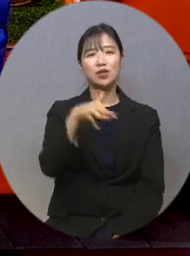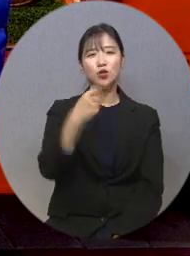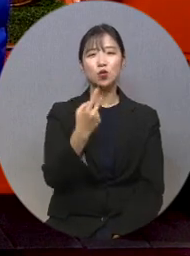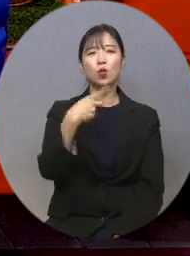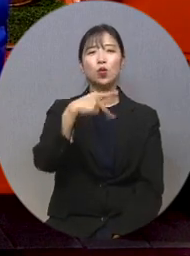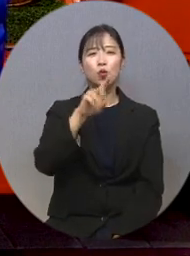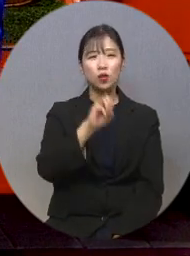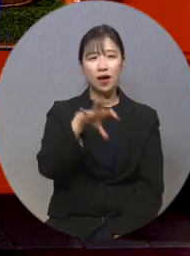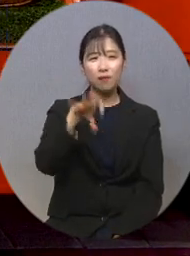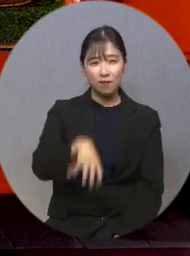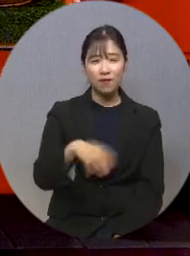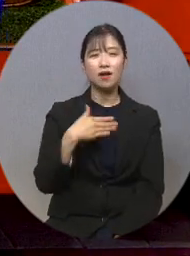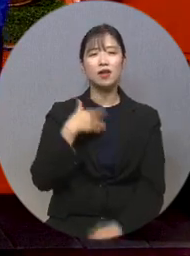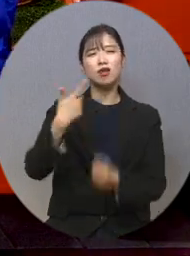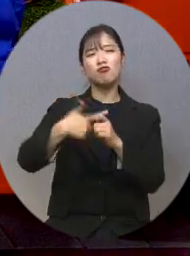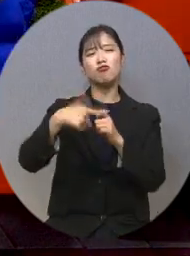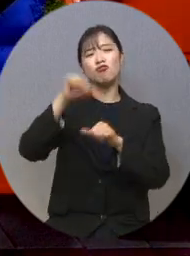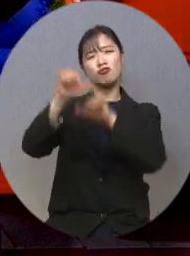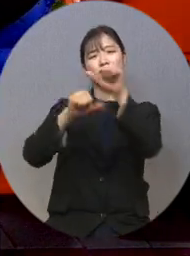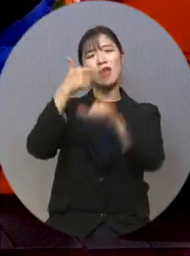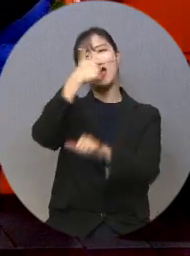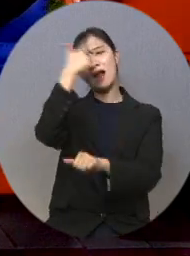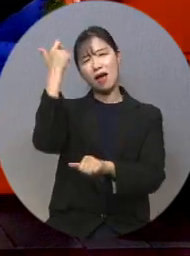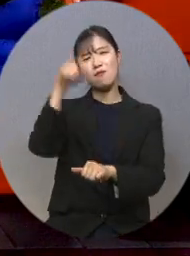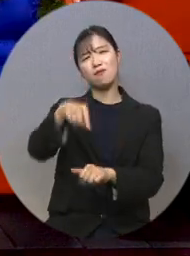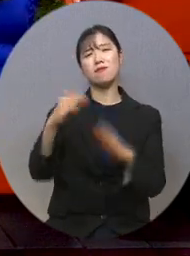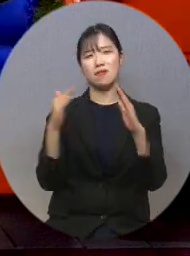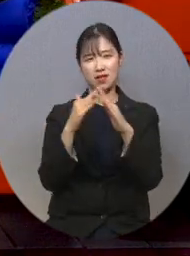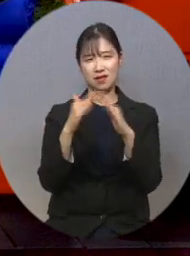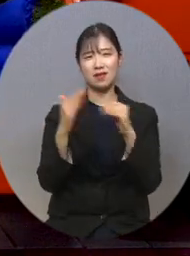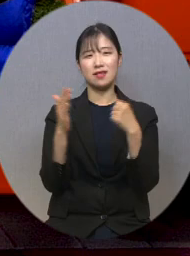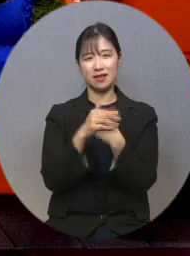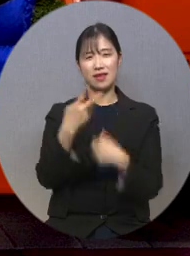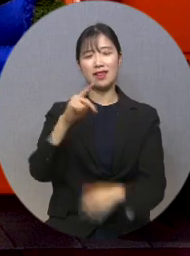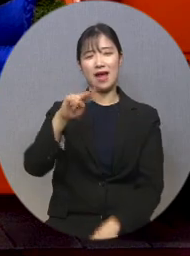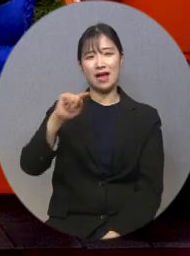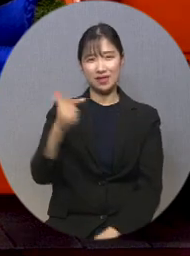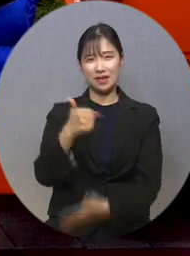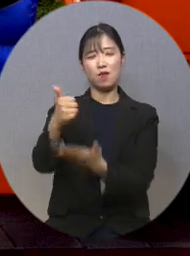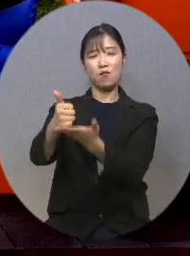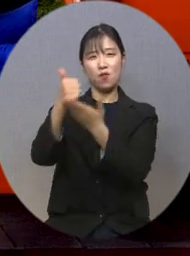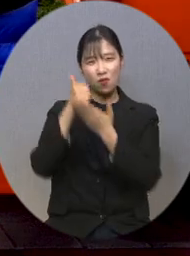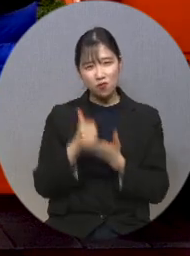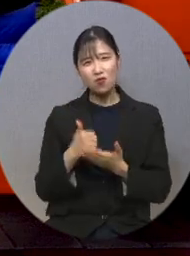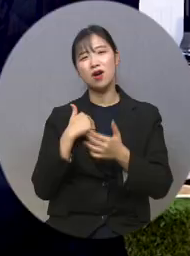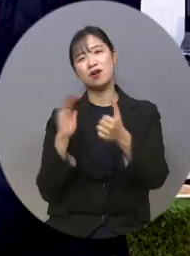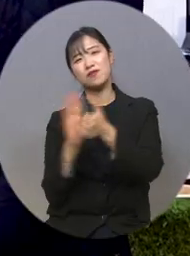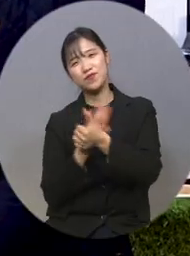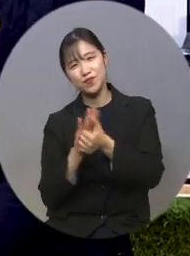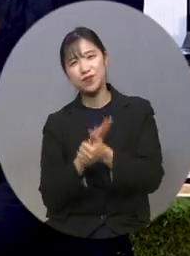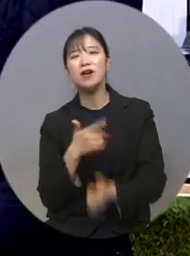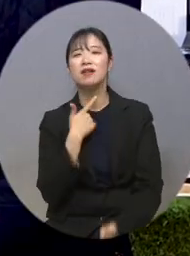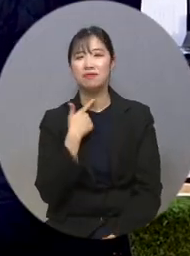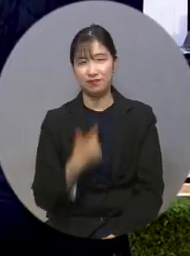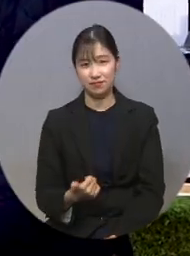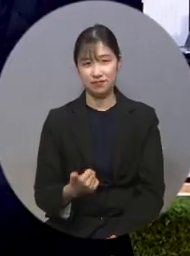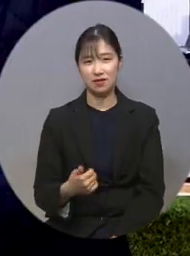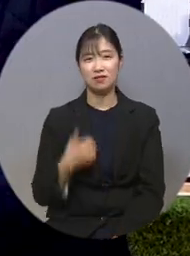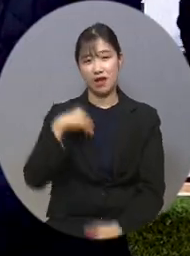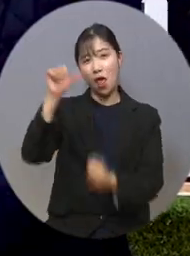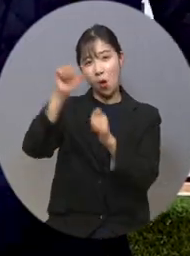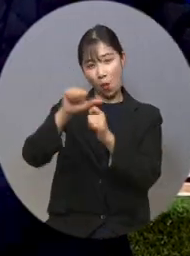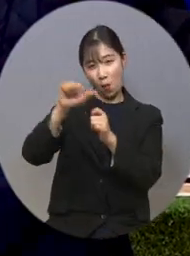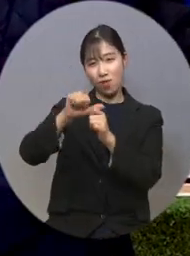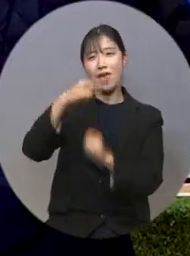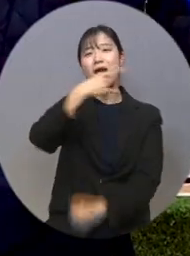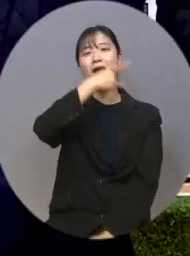조부 할아버지 산정이셨어요. 오. 그래서 다산을 모셔와서 저희가 이렇게 뒷바라지를 했는데 그때 저희 5대